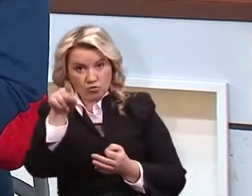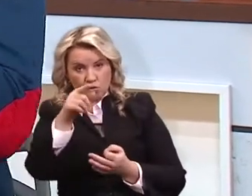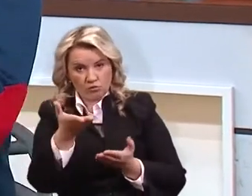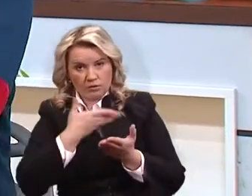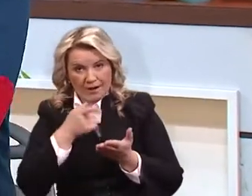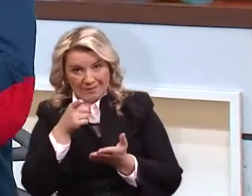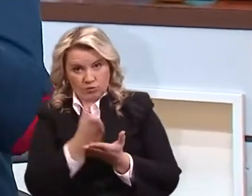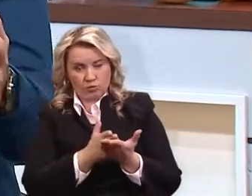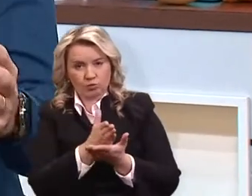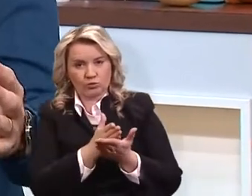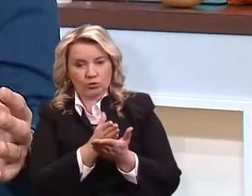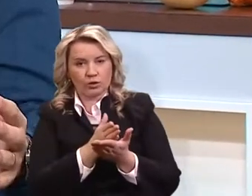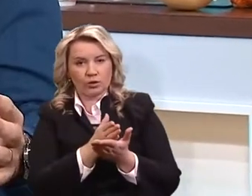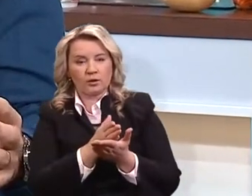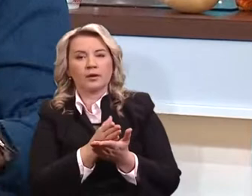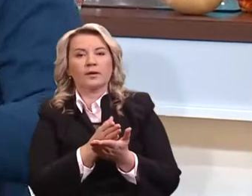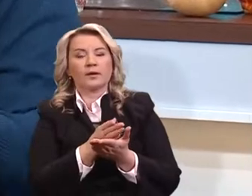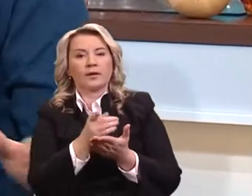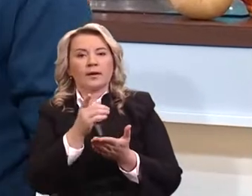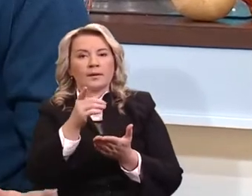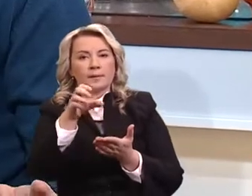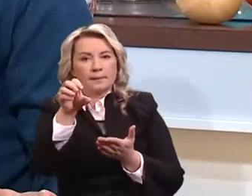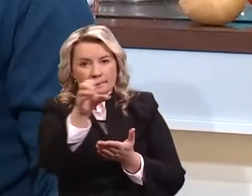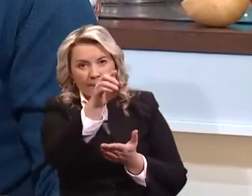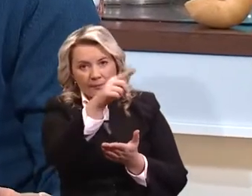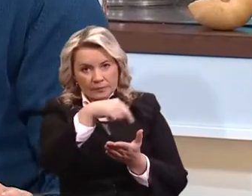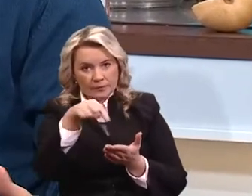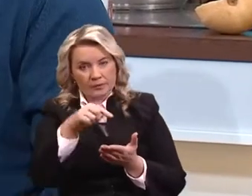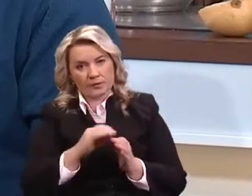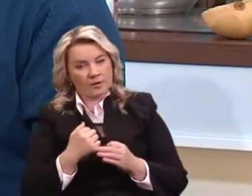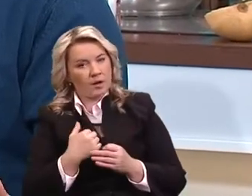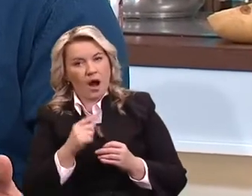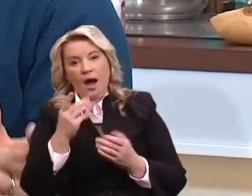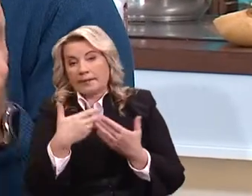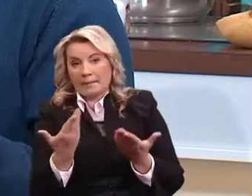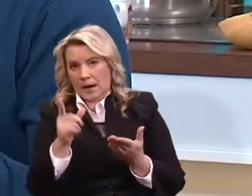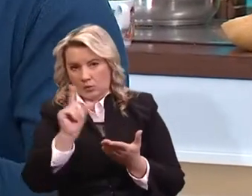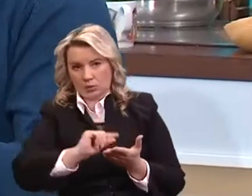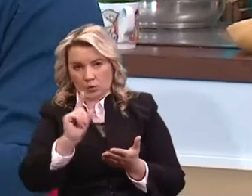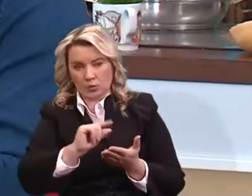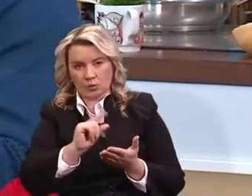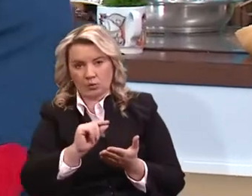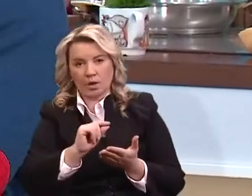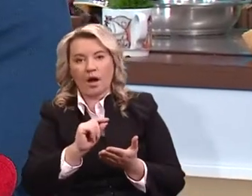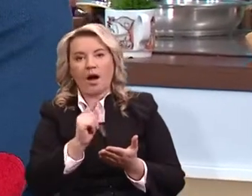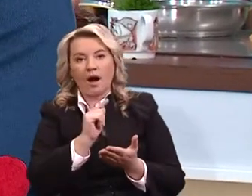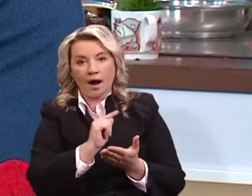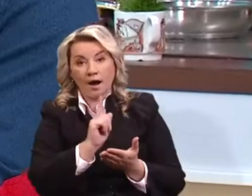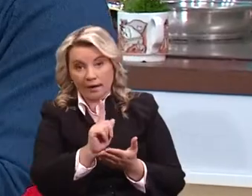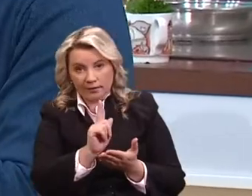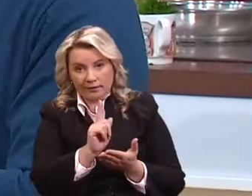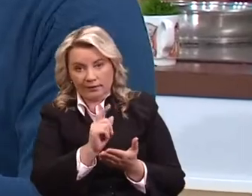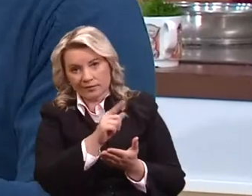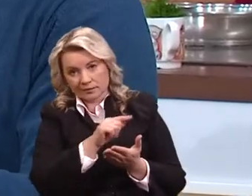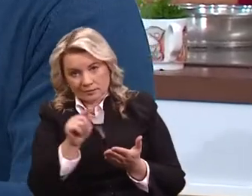zaplatím. To znamená, místo mě to zaplatí někdo jiný tomu e-shopu, ten je vypořádaný a je v pořádku, vy nejste nikde dlužníky, ale naopak vy to dlužíte teďka té